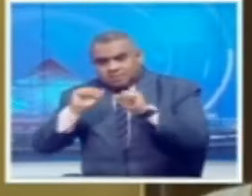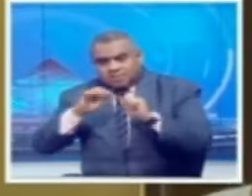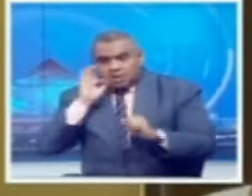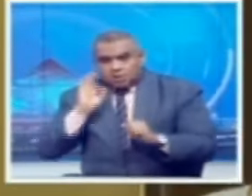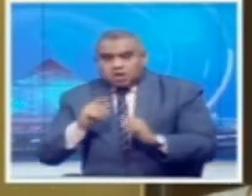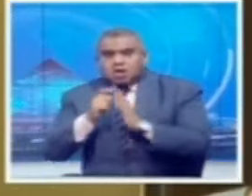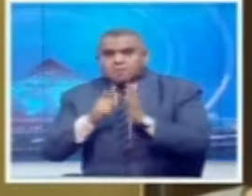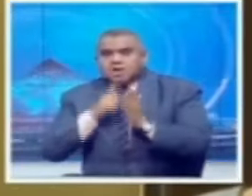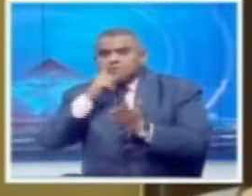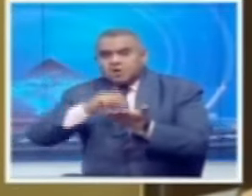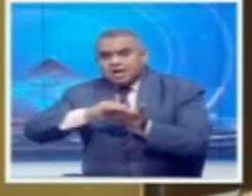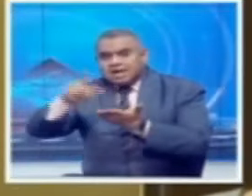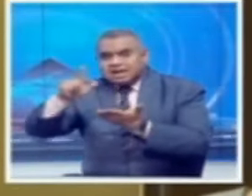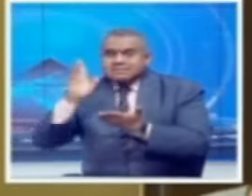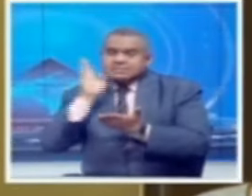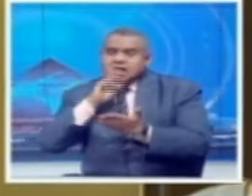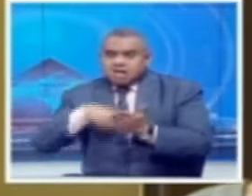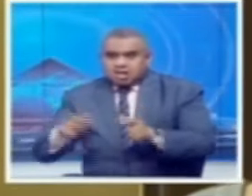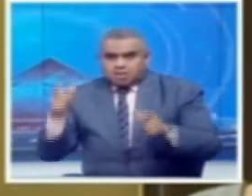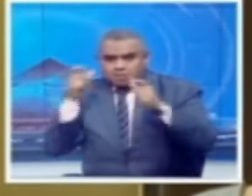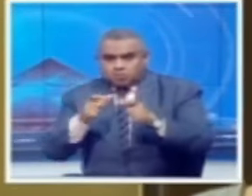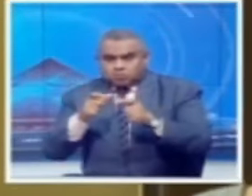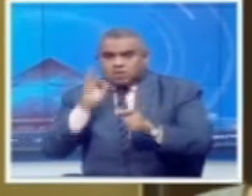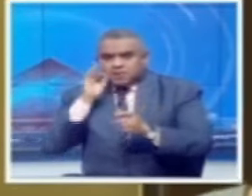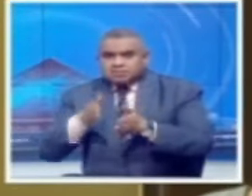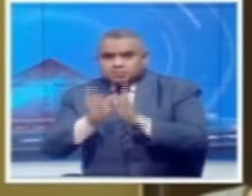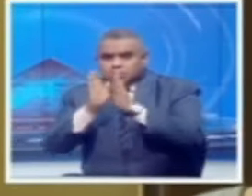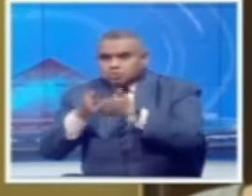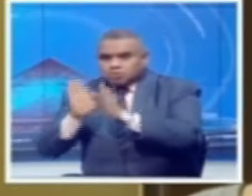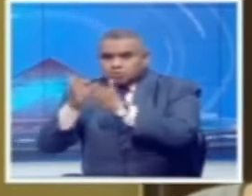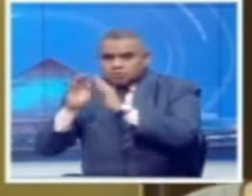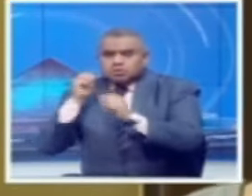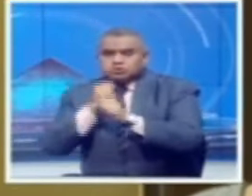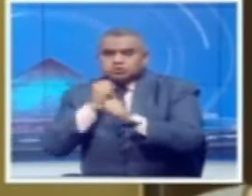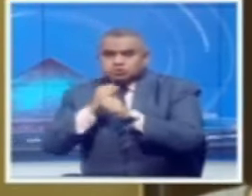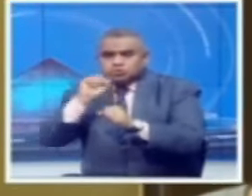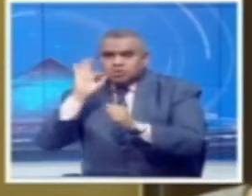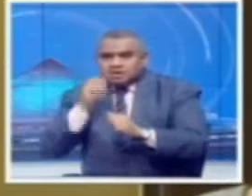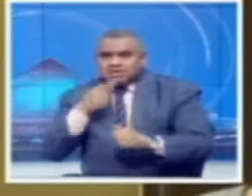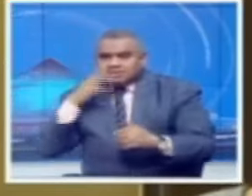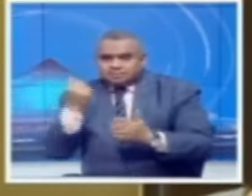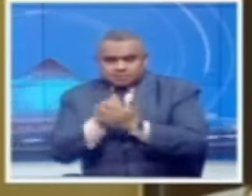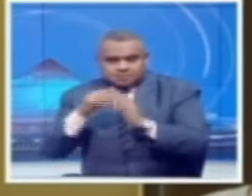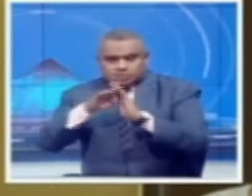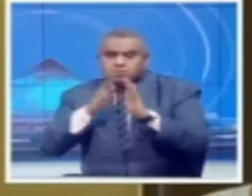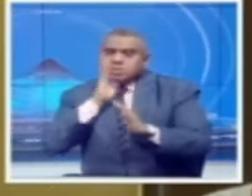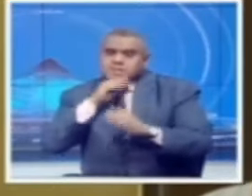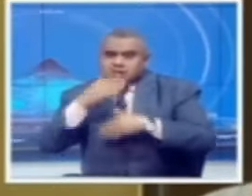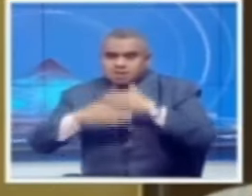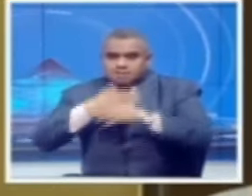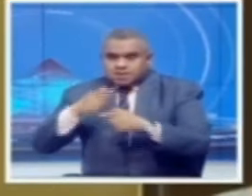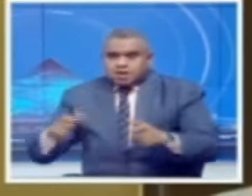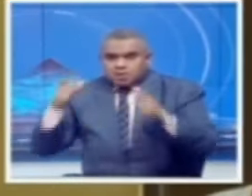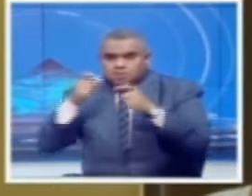في رسالة موجهة كويسة جدا من المؤتمر في كل تخصص إيه هي زي ما بيقولوا الكبسولة اللي الدكتور ممكن ياخدها بعد ما يطلع من